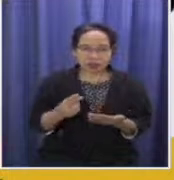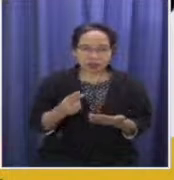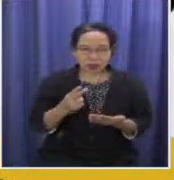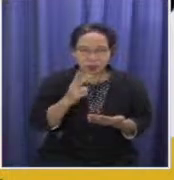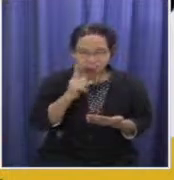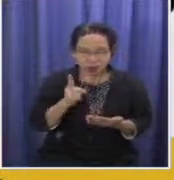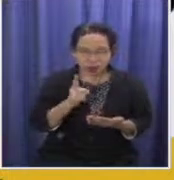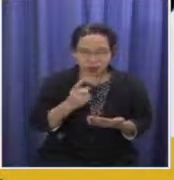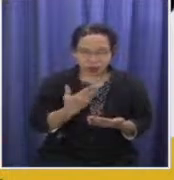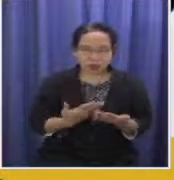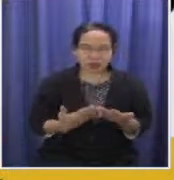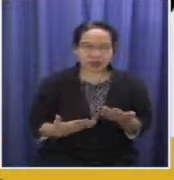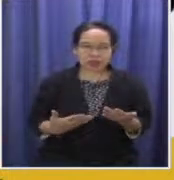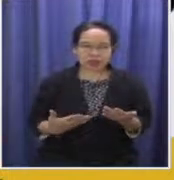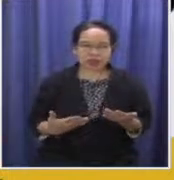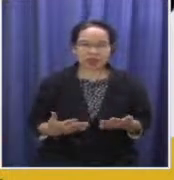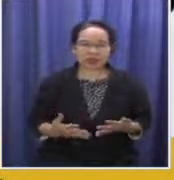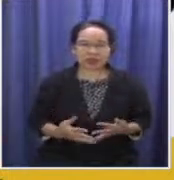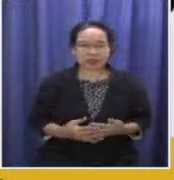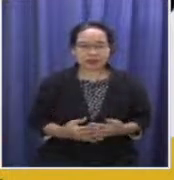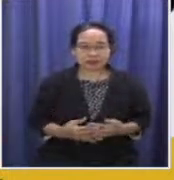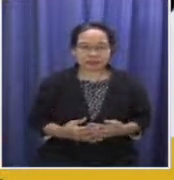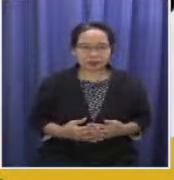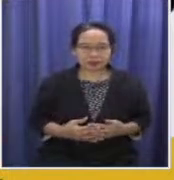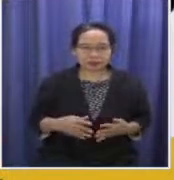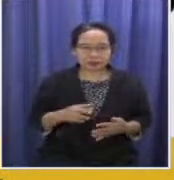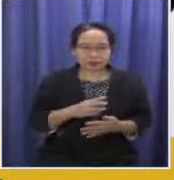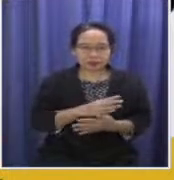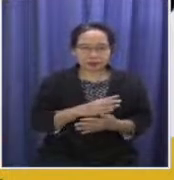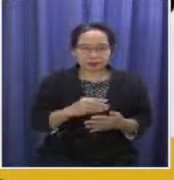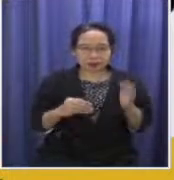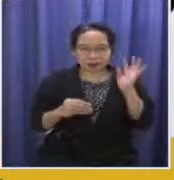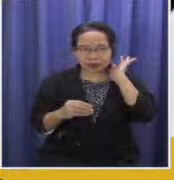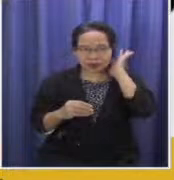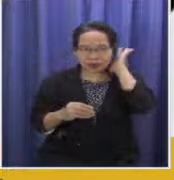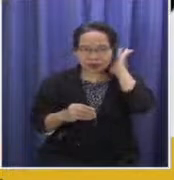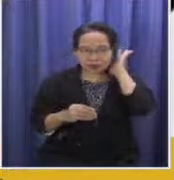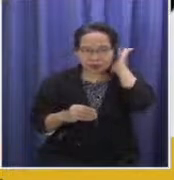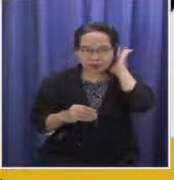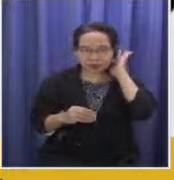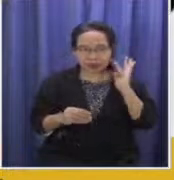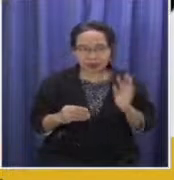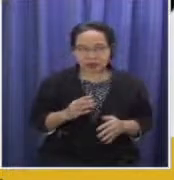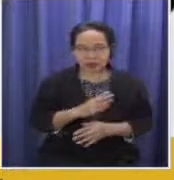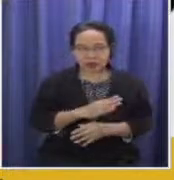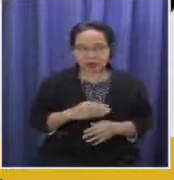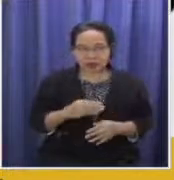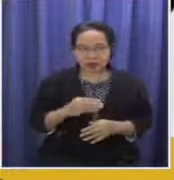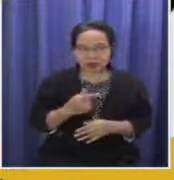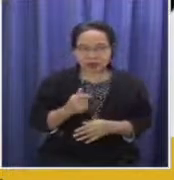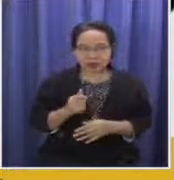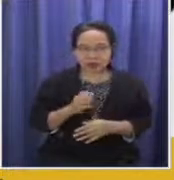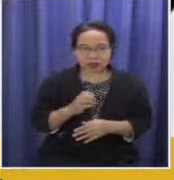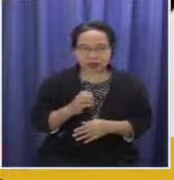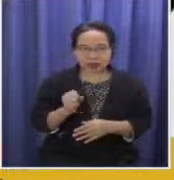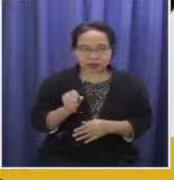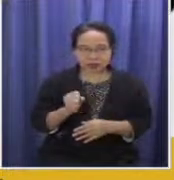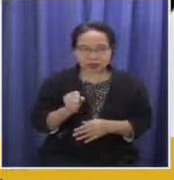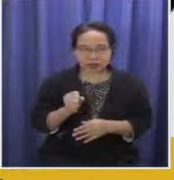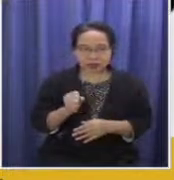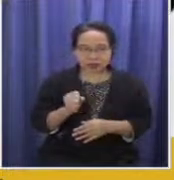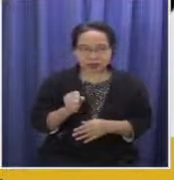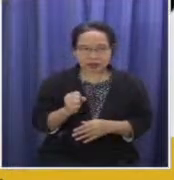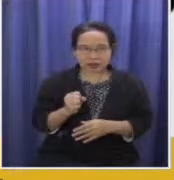किनभने 100% मानिस जाति हुनको निम्ति त कुनै पनि मानिस हामी जस्तै सामान्यतया पुरुष र